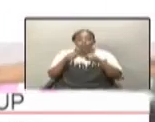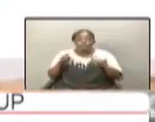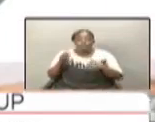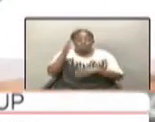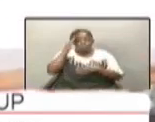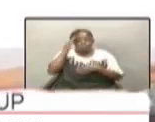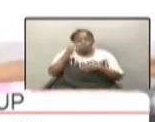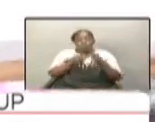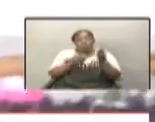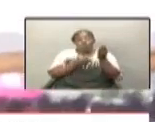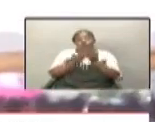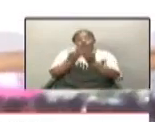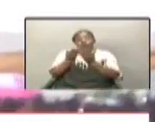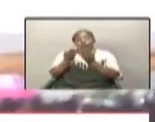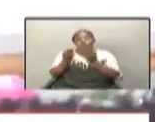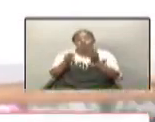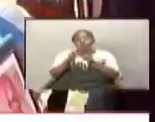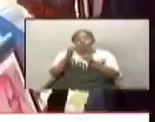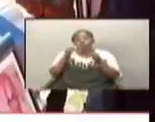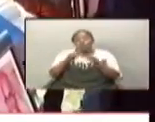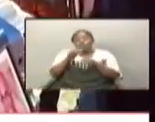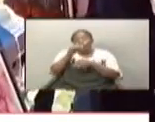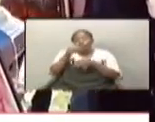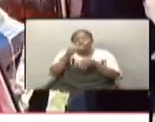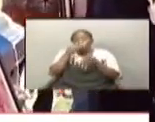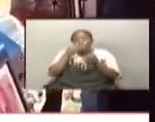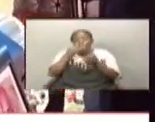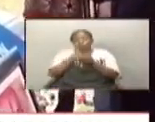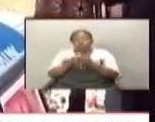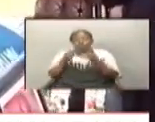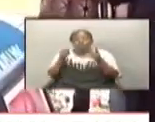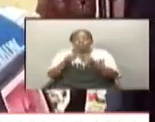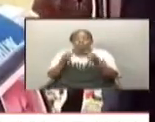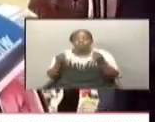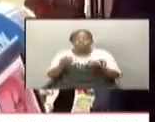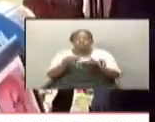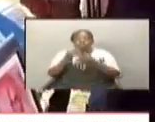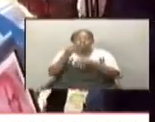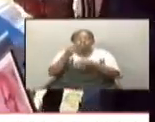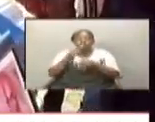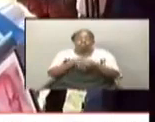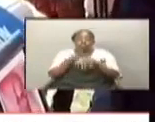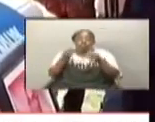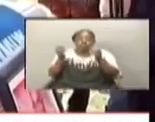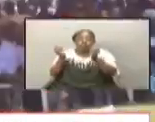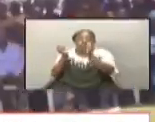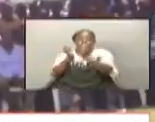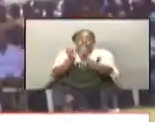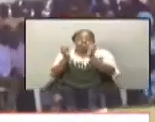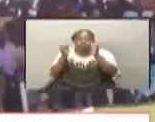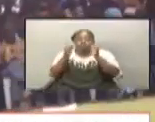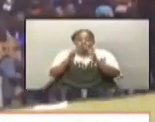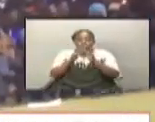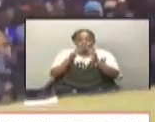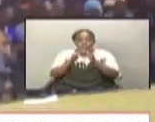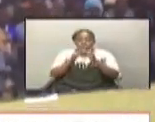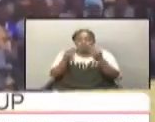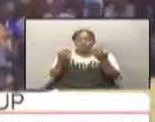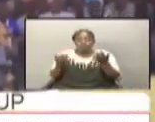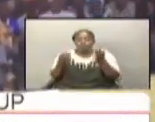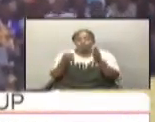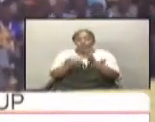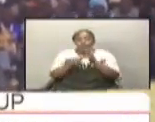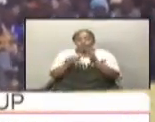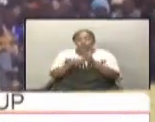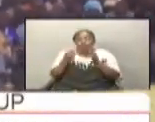nti empeera ye okulaba nga banne bali bulungi. Ah, gavana yamuyamba nnyo mu biseera bamusibira waka. Oba waliwo ekizibu